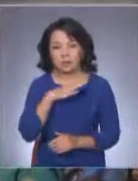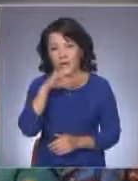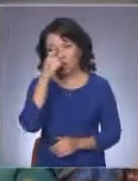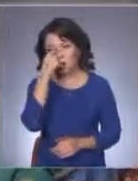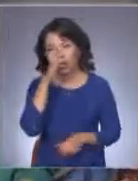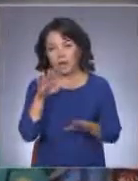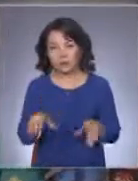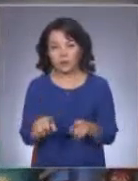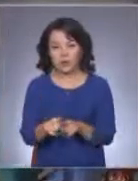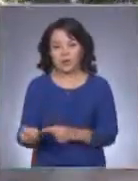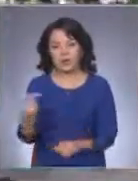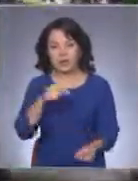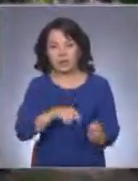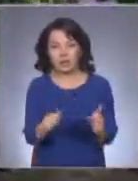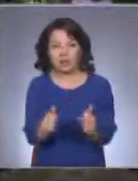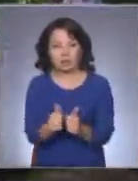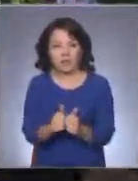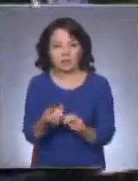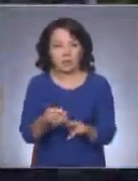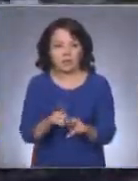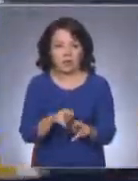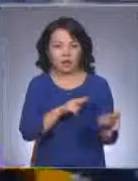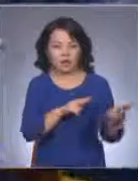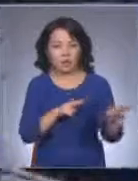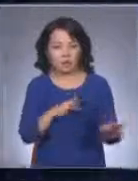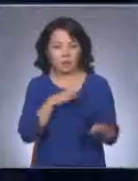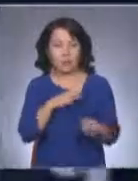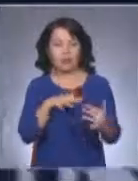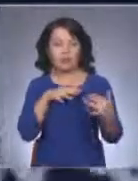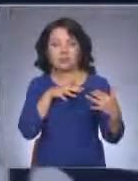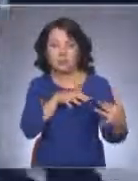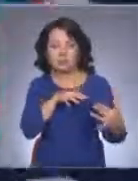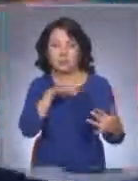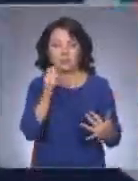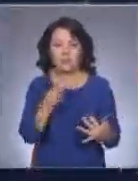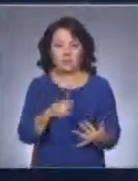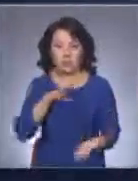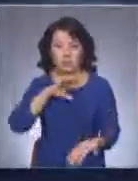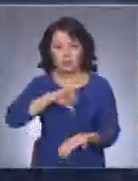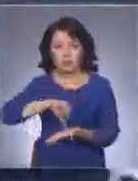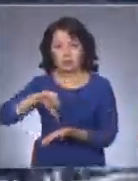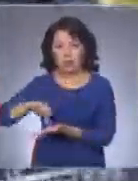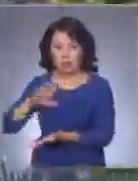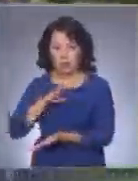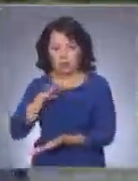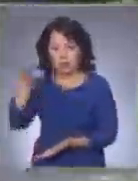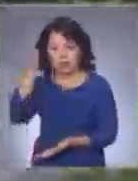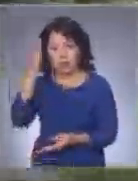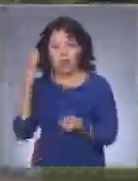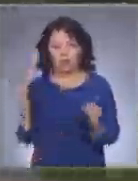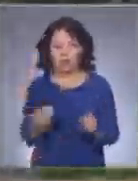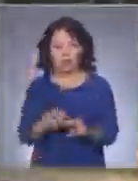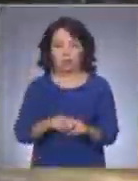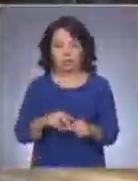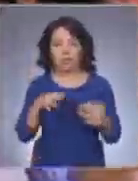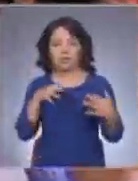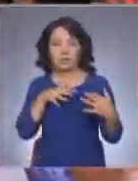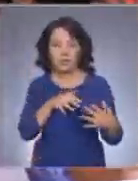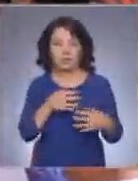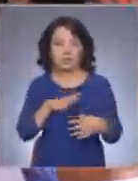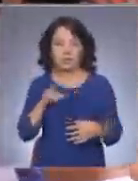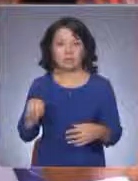мен Шығыс Пәкістан арасында қарулы қақтығыс болған еді. Бангладеш тәуелсіздігі үшін болған текетірес сол